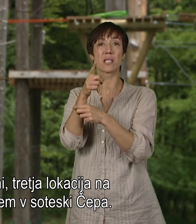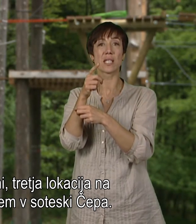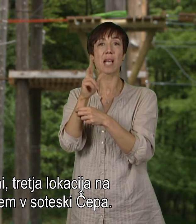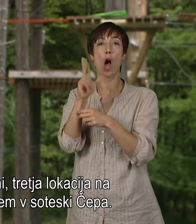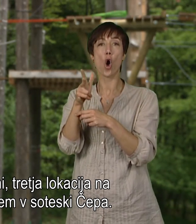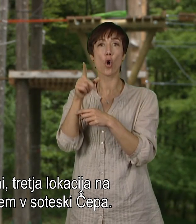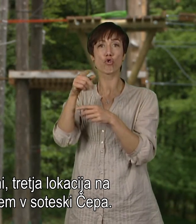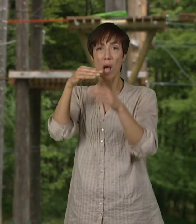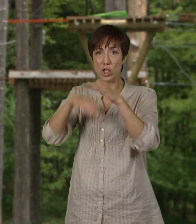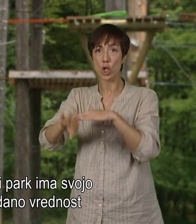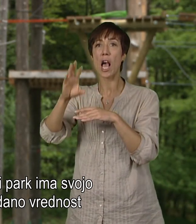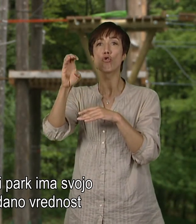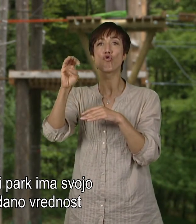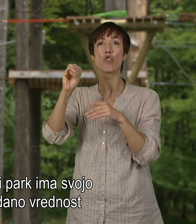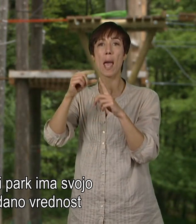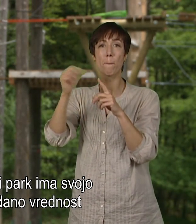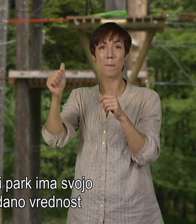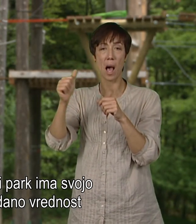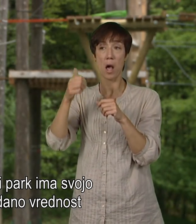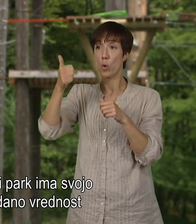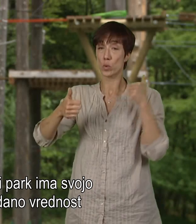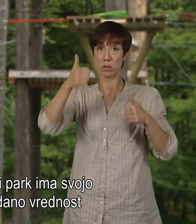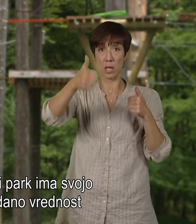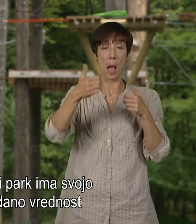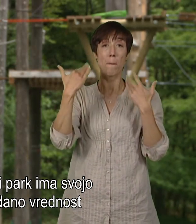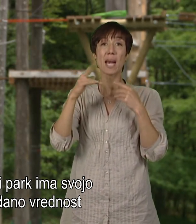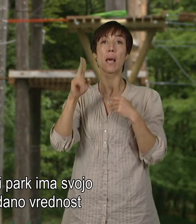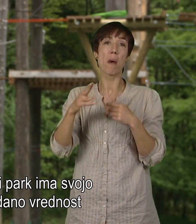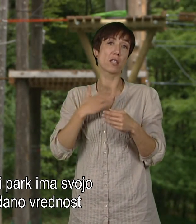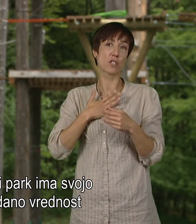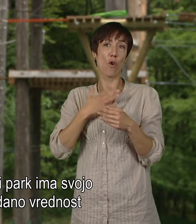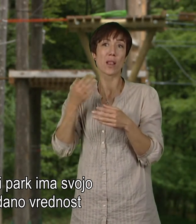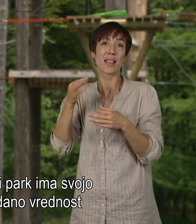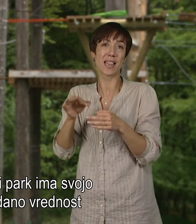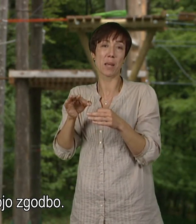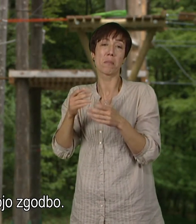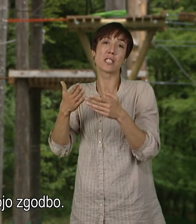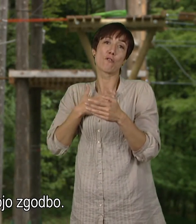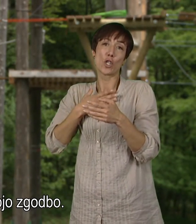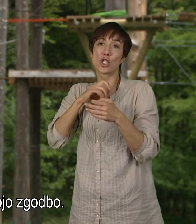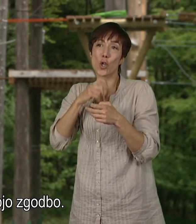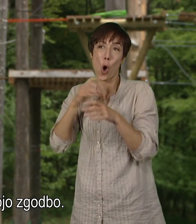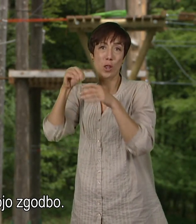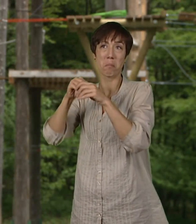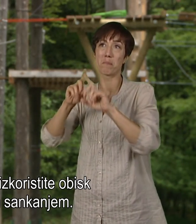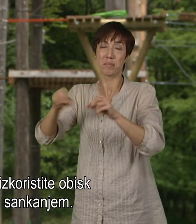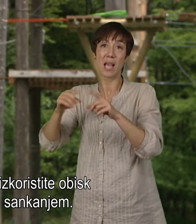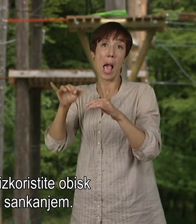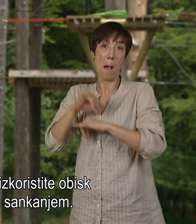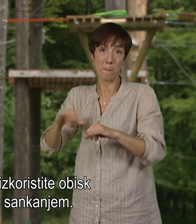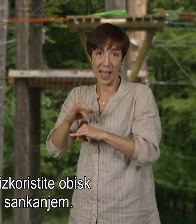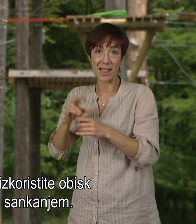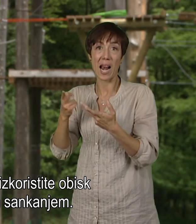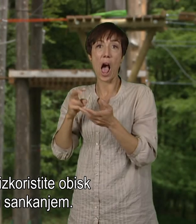v soteski Čepa. Vsak tak pustolovski park ima svojo značilnost ali pa svojo dodano vrednost, dodano zgodbo. Na Bledu